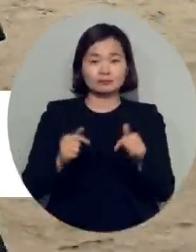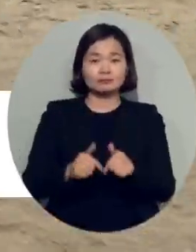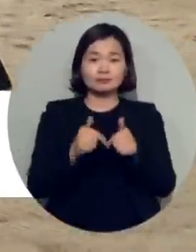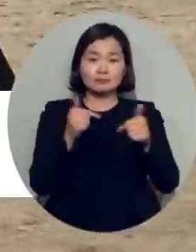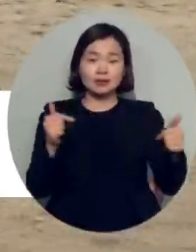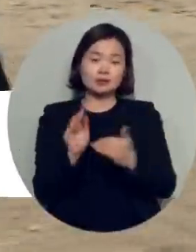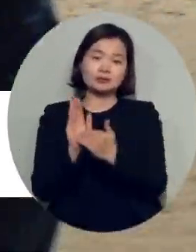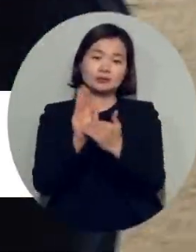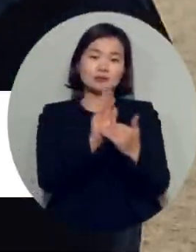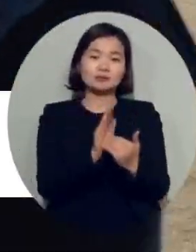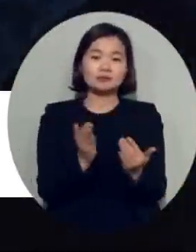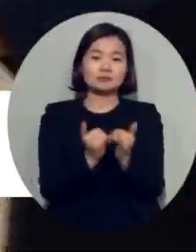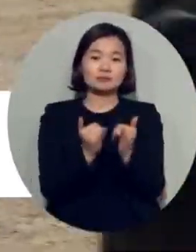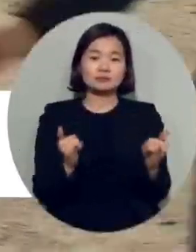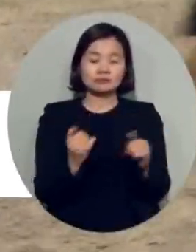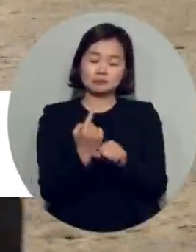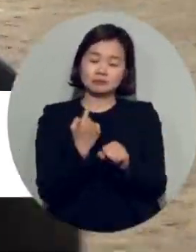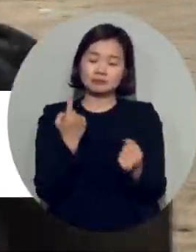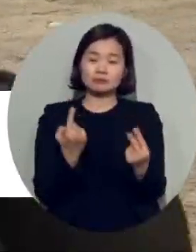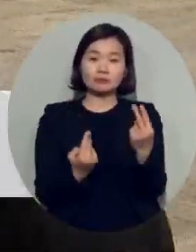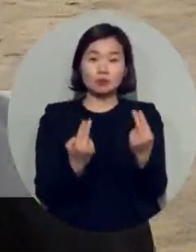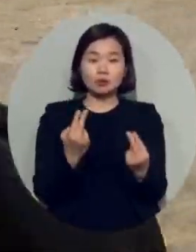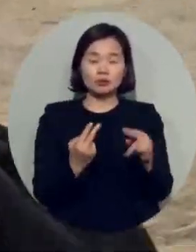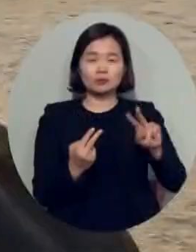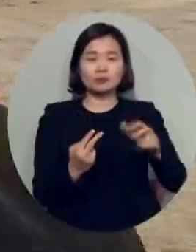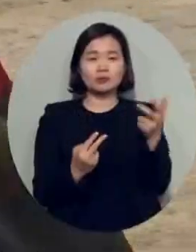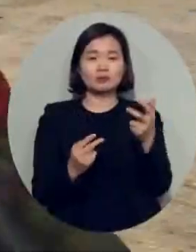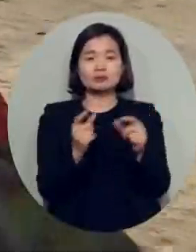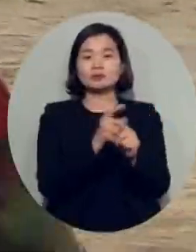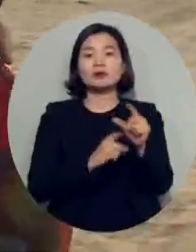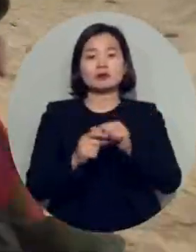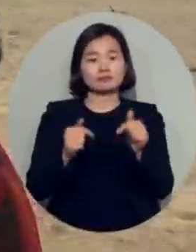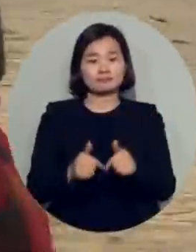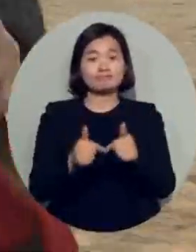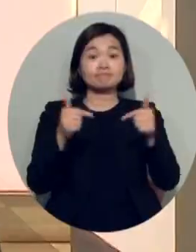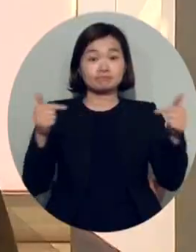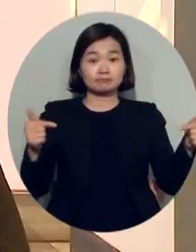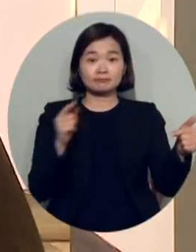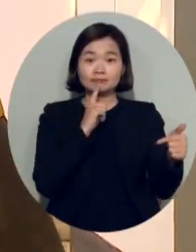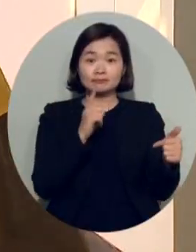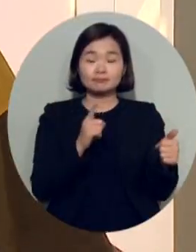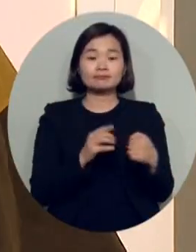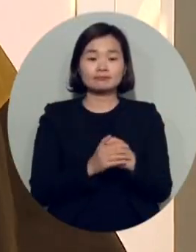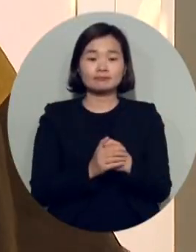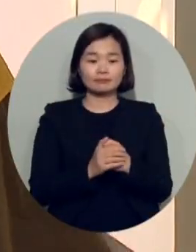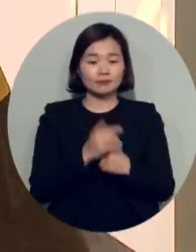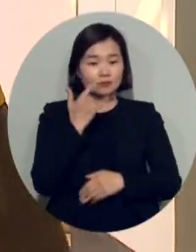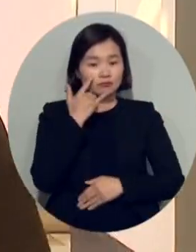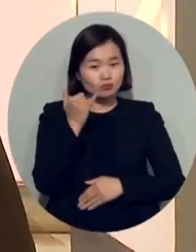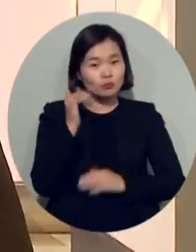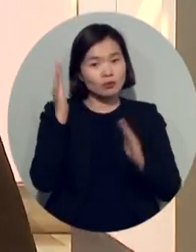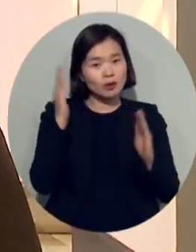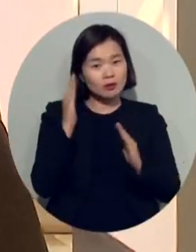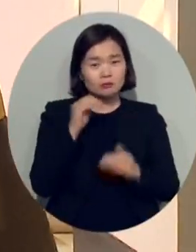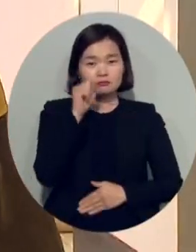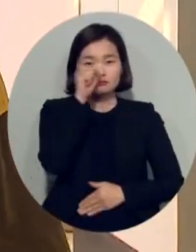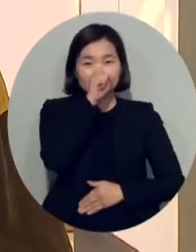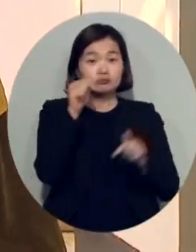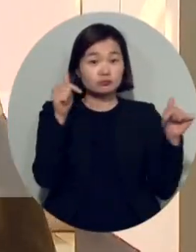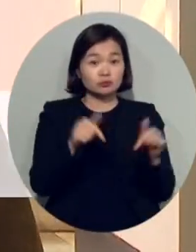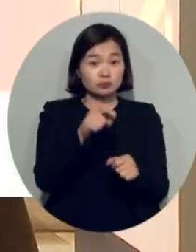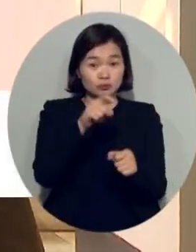방역 전담 인력도 지난해보다 270여 명 늘리기로 했습니다. 학부모와 학생의 불안감 해소를